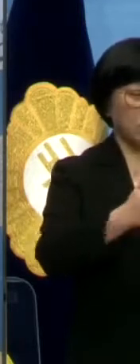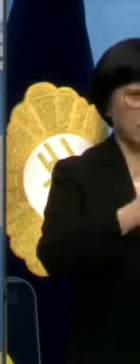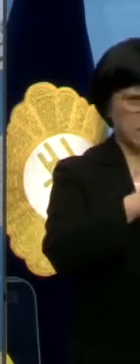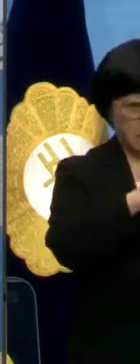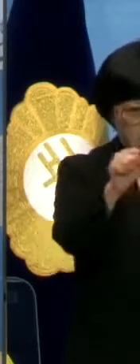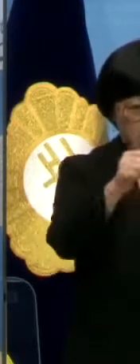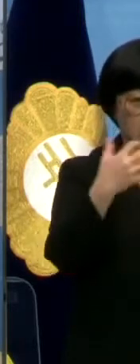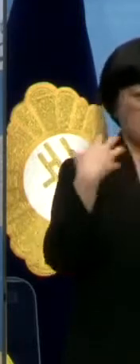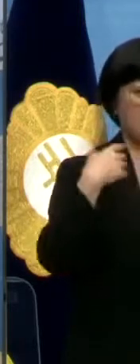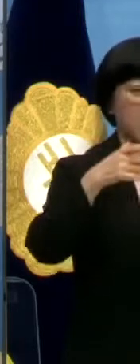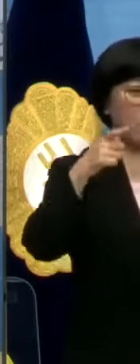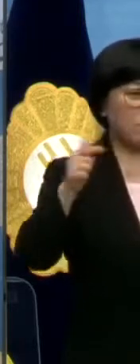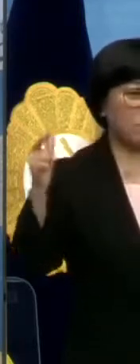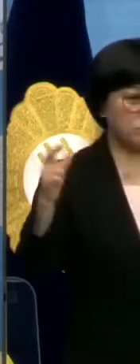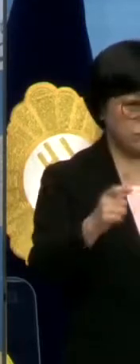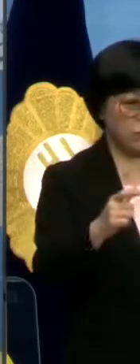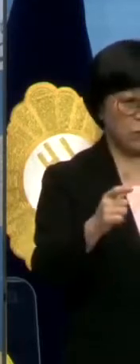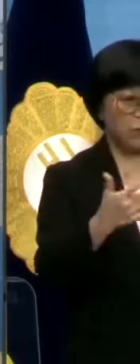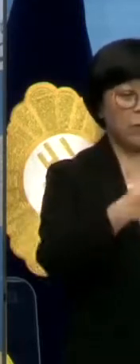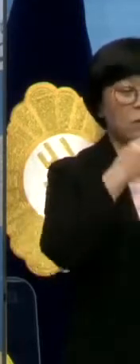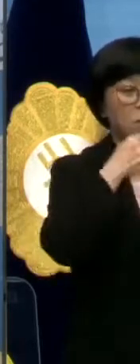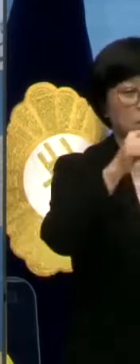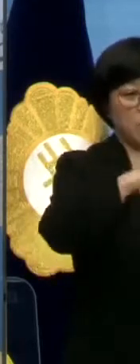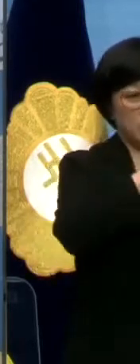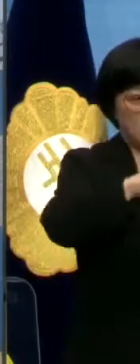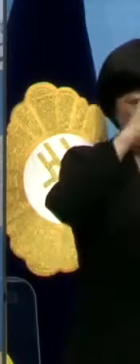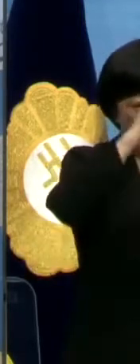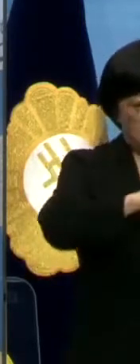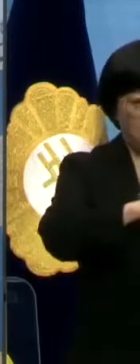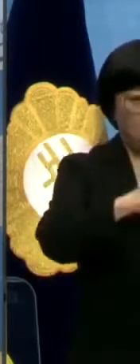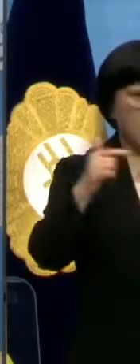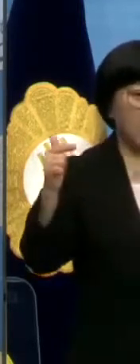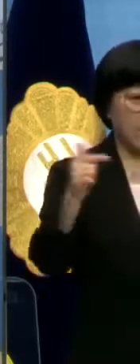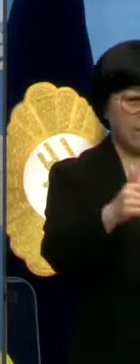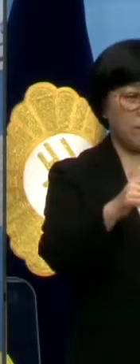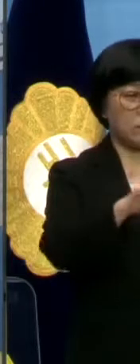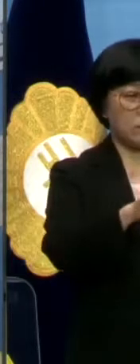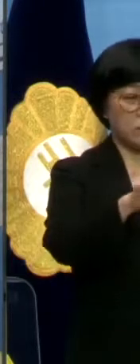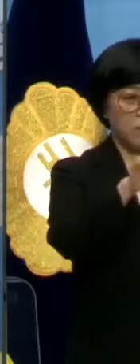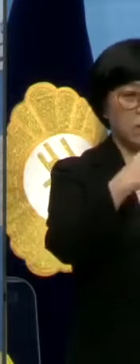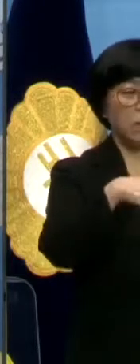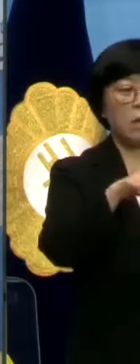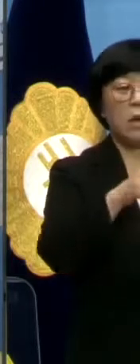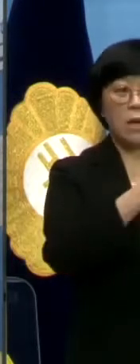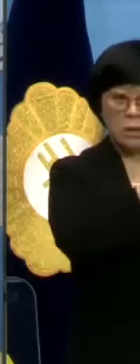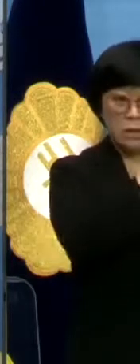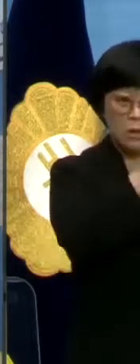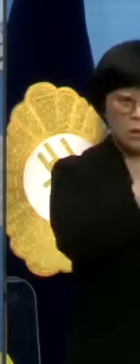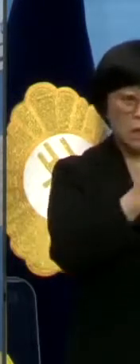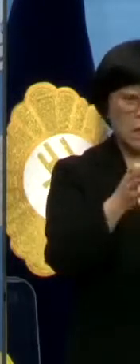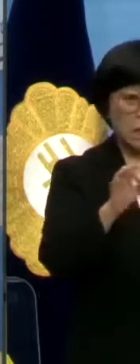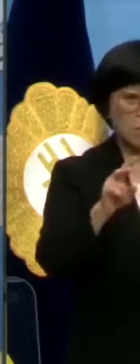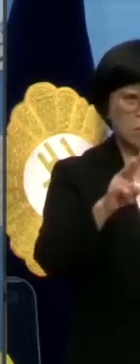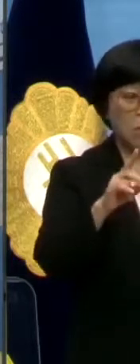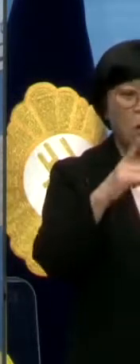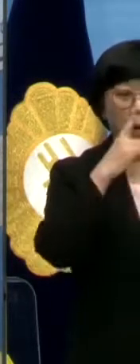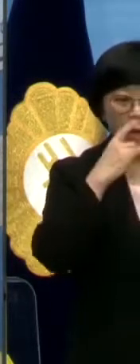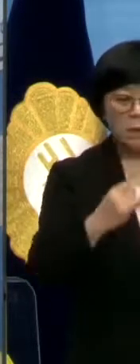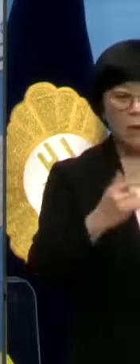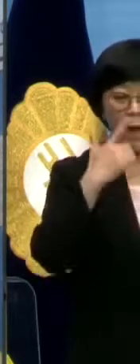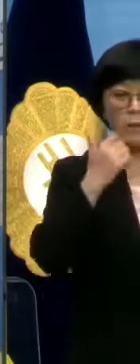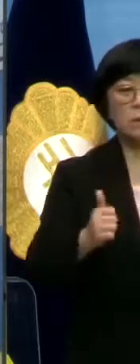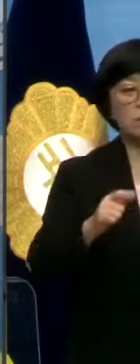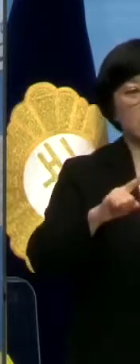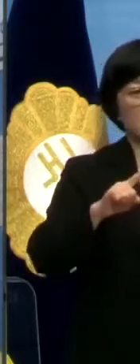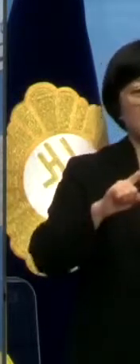책임범위 의무대상의 축소, 손해배상 한도의 대폭 감면 등이 담긴 정부안을 제출해서 김미숙님과